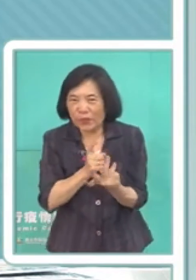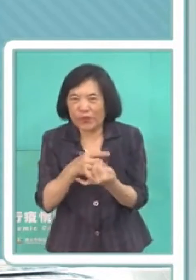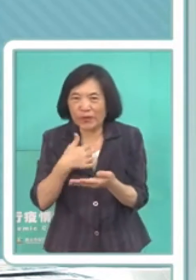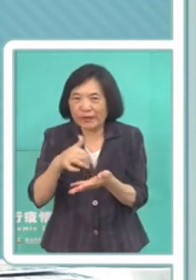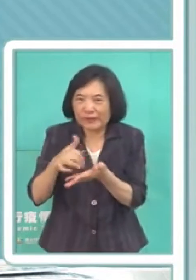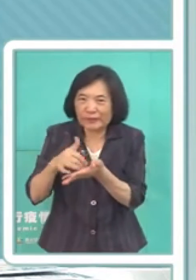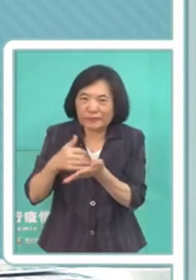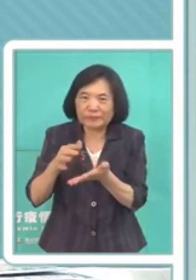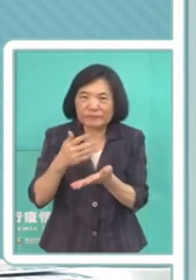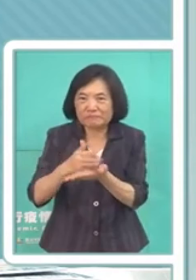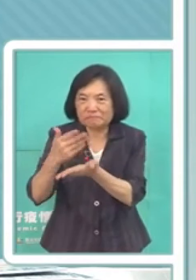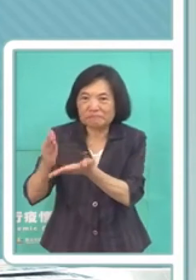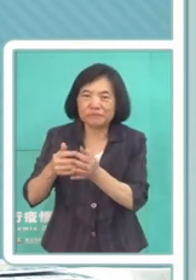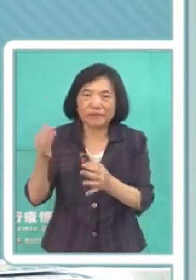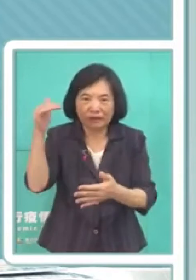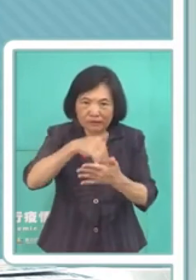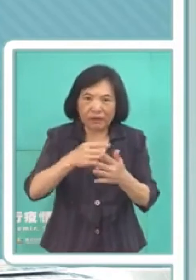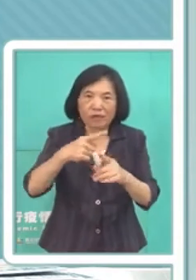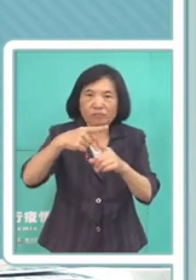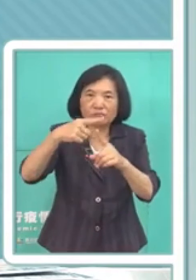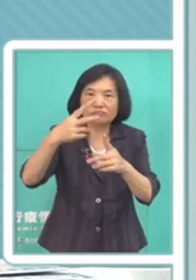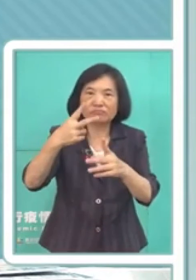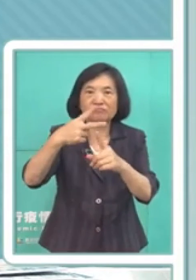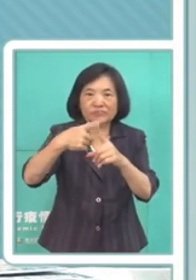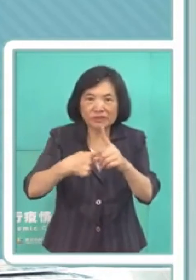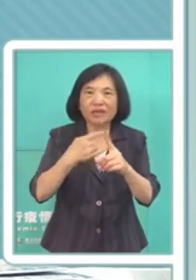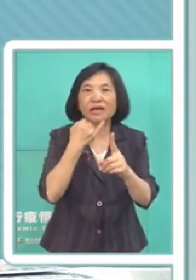降到一级的标准了。那剩下